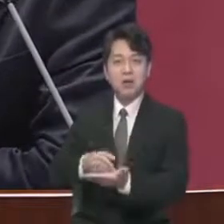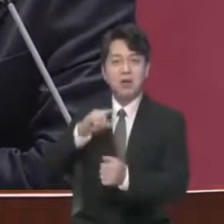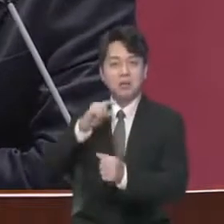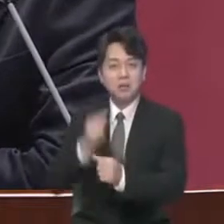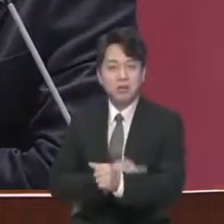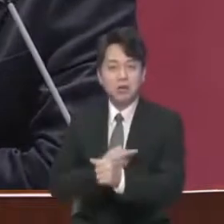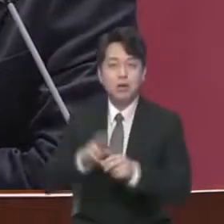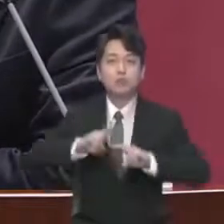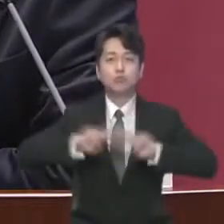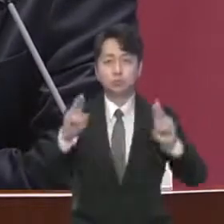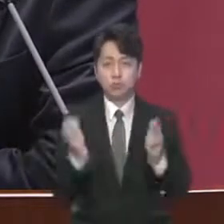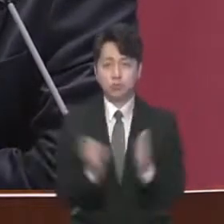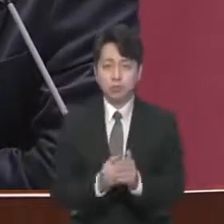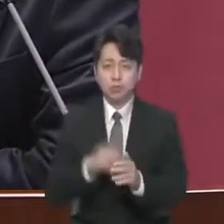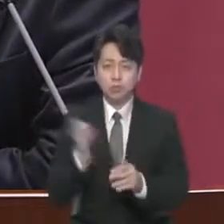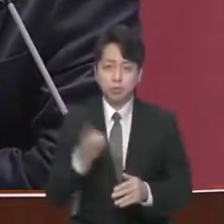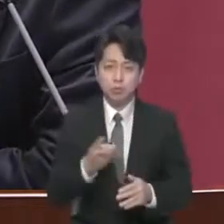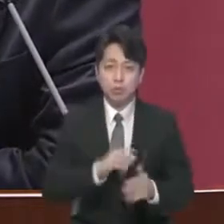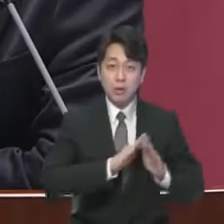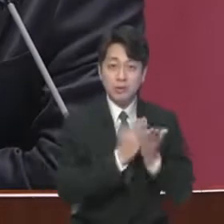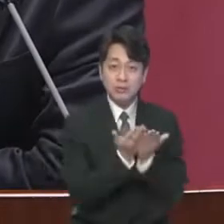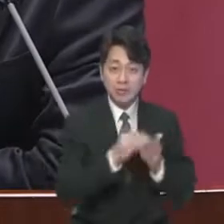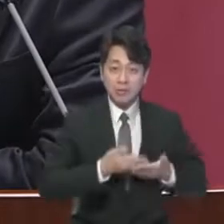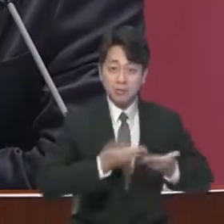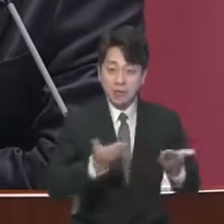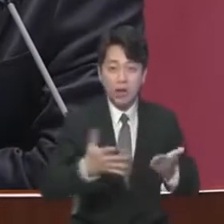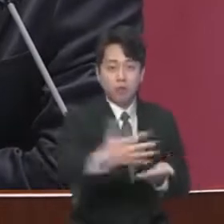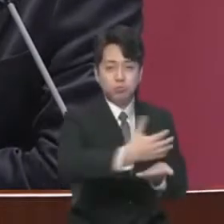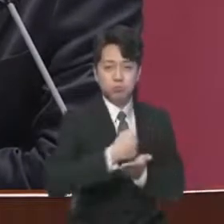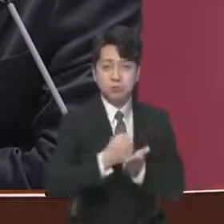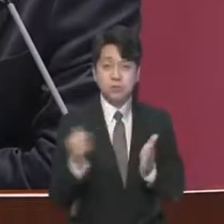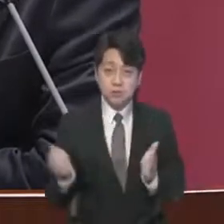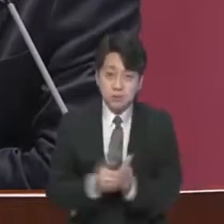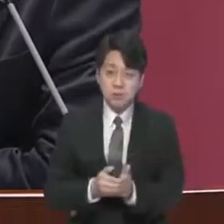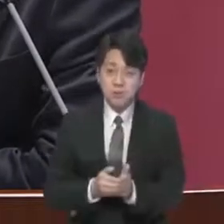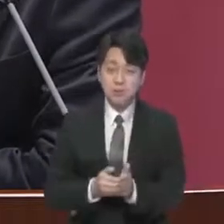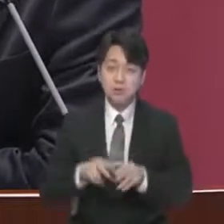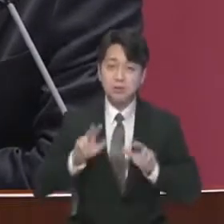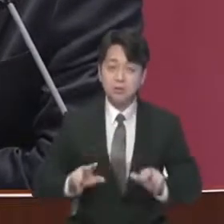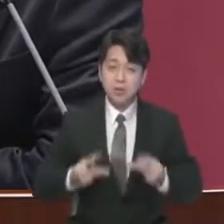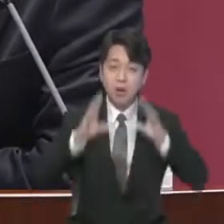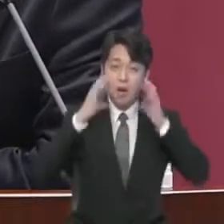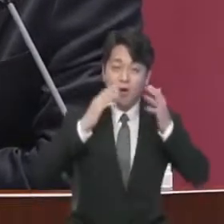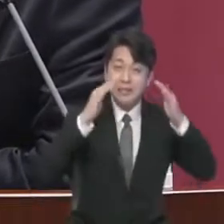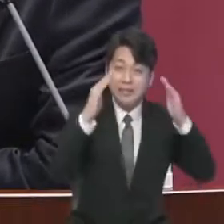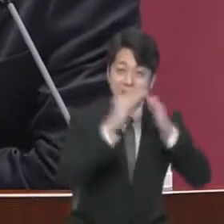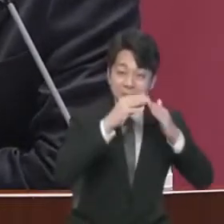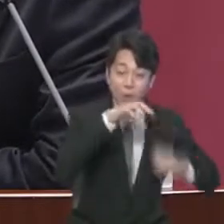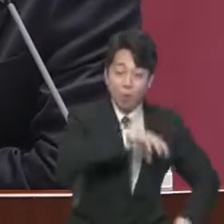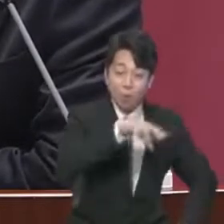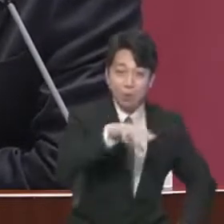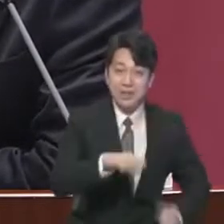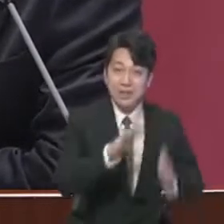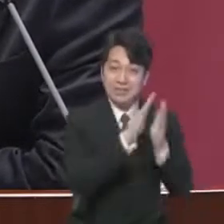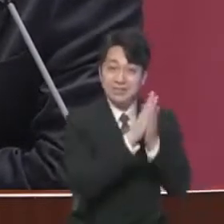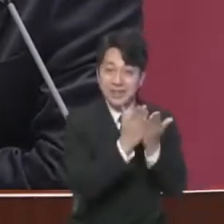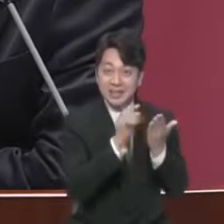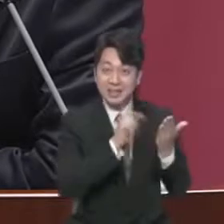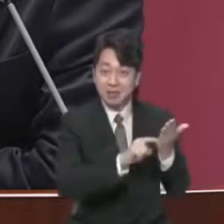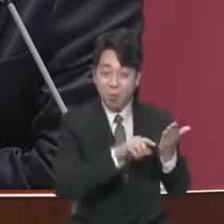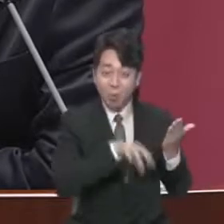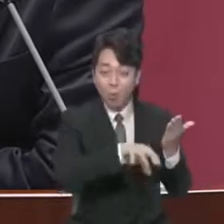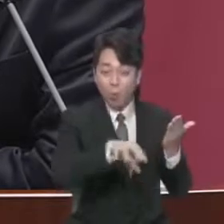전국의 교육청 산하 전국의 도서관에 어린이 문고라 안에 이 책들이 천 권 넘게 지금 배치가